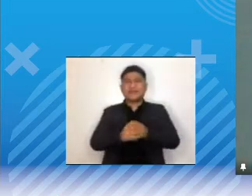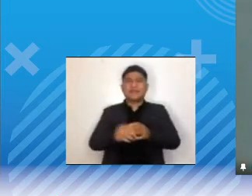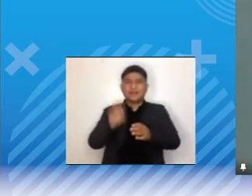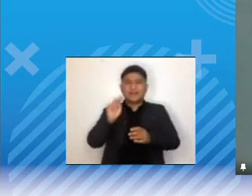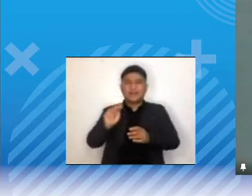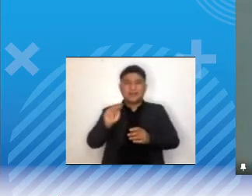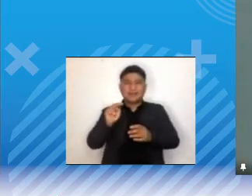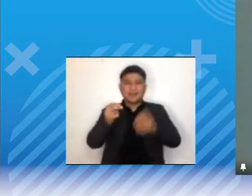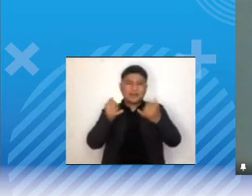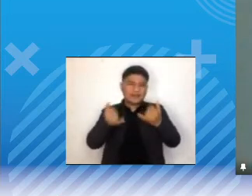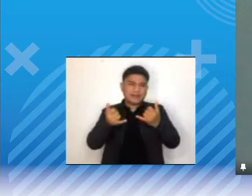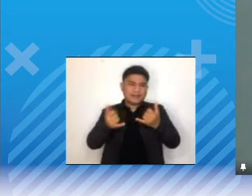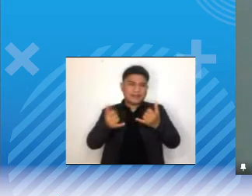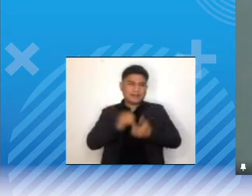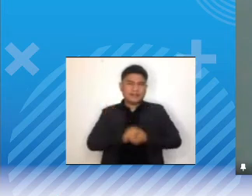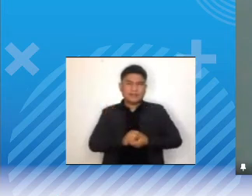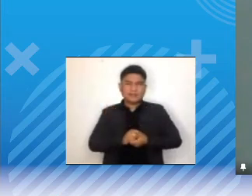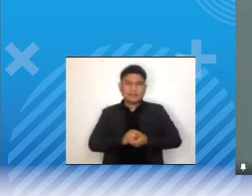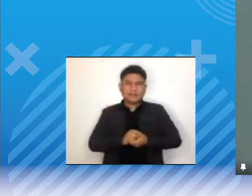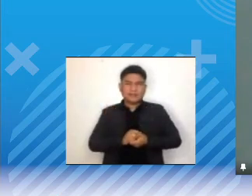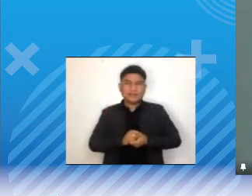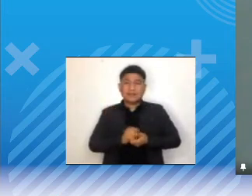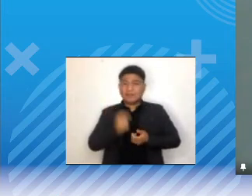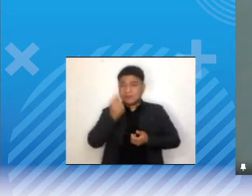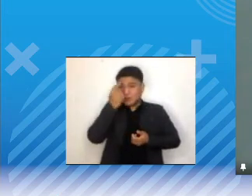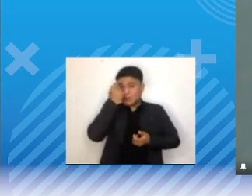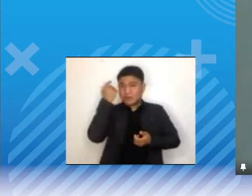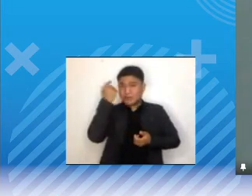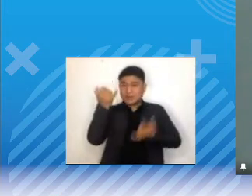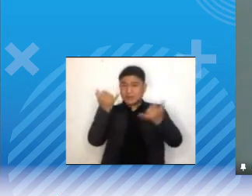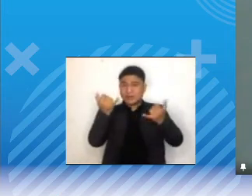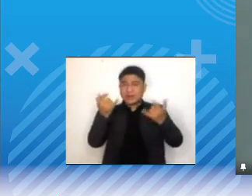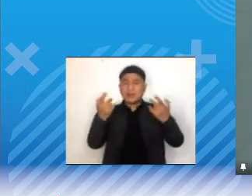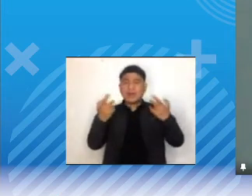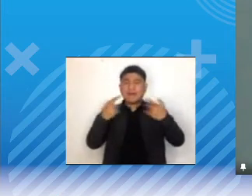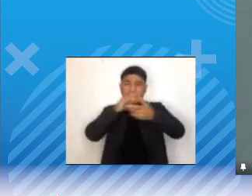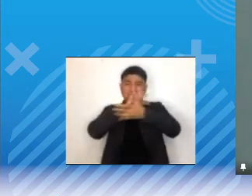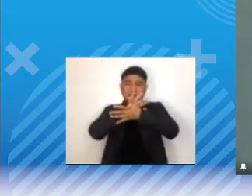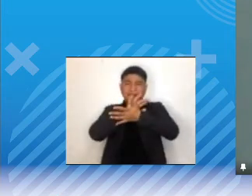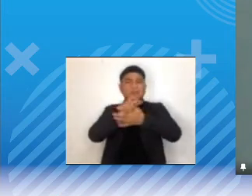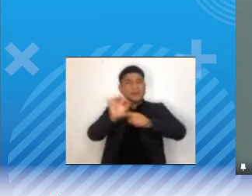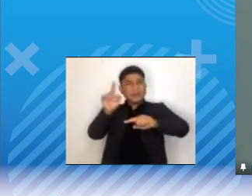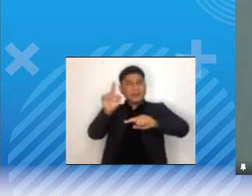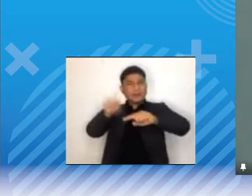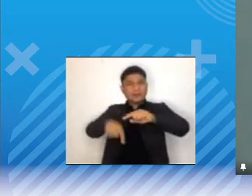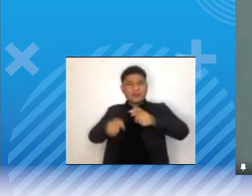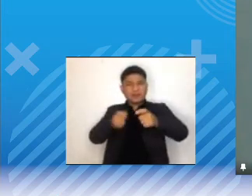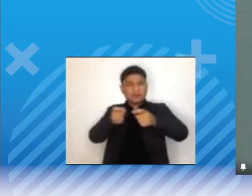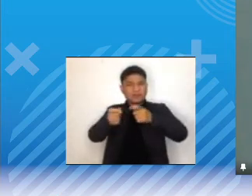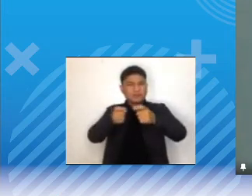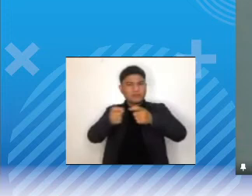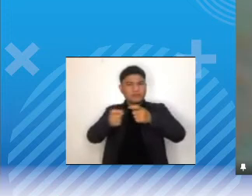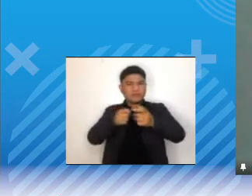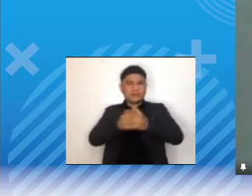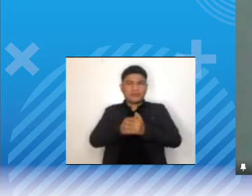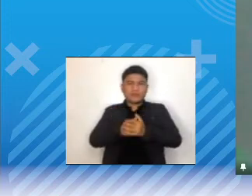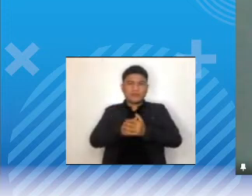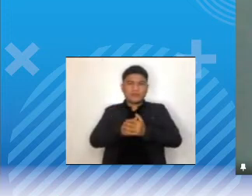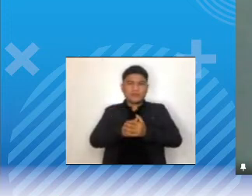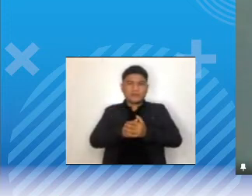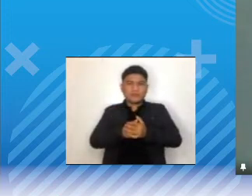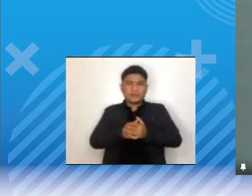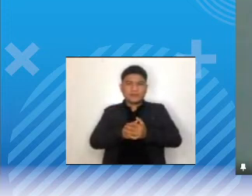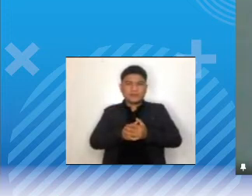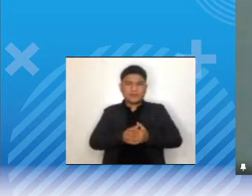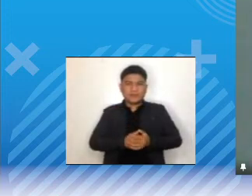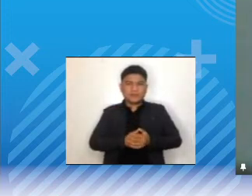po yan kasi nasa pandemic tayo. So, we cannot control everything, especially yung hindi na talaga or beyond our